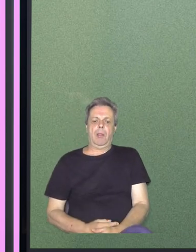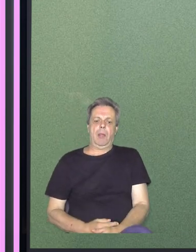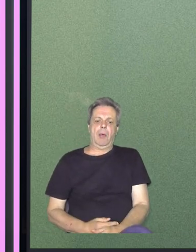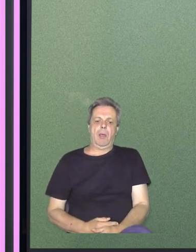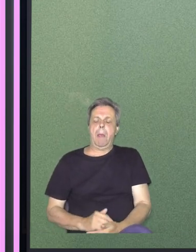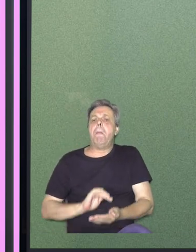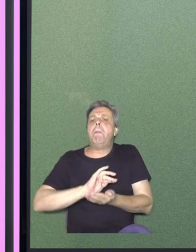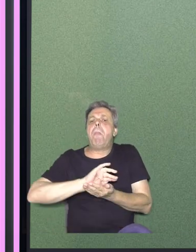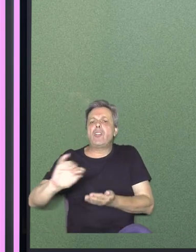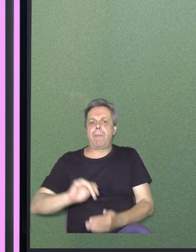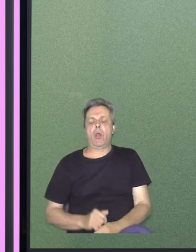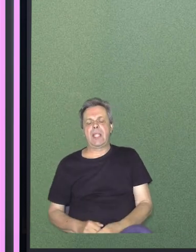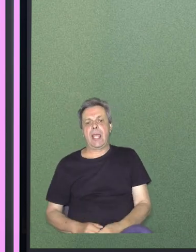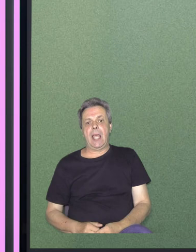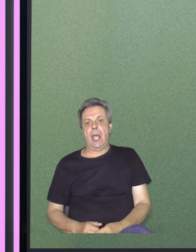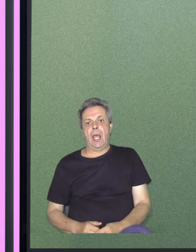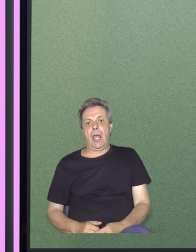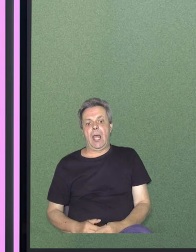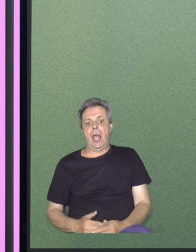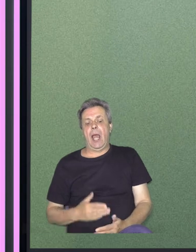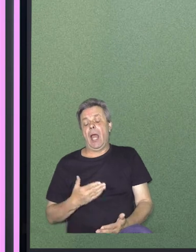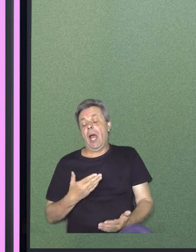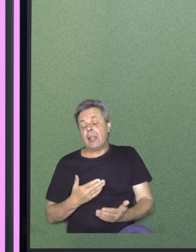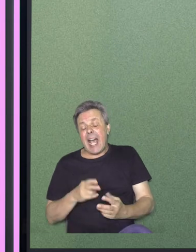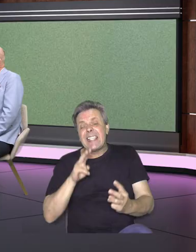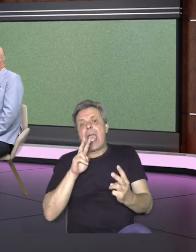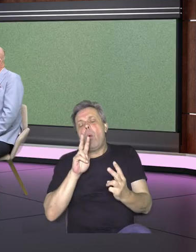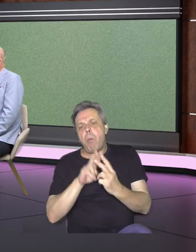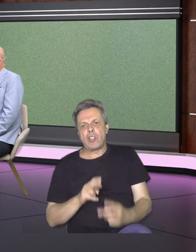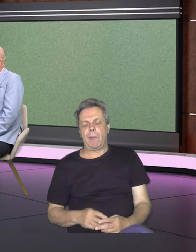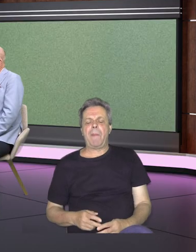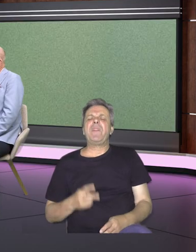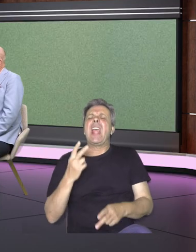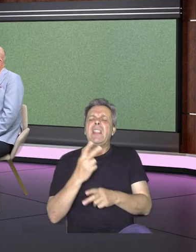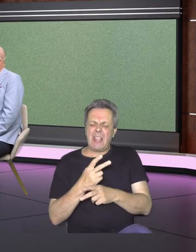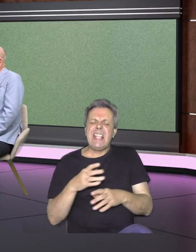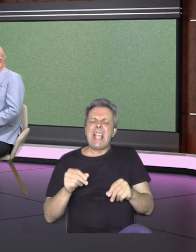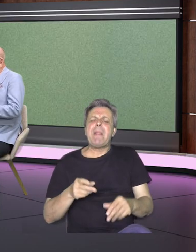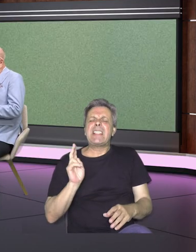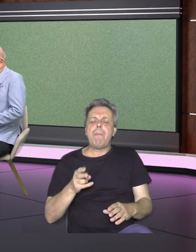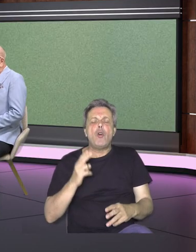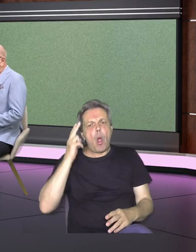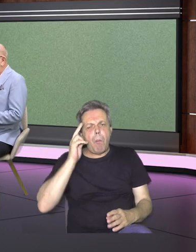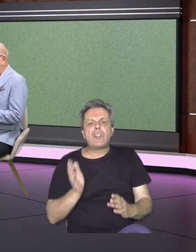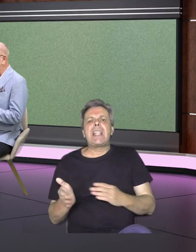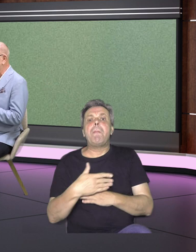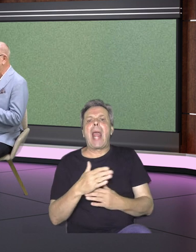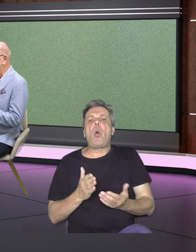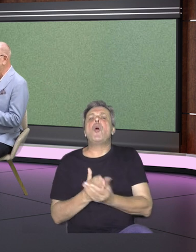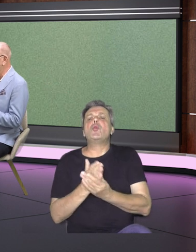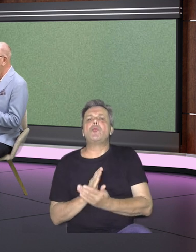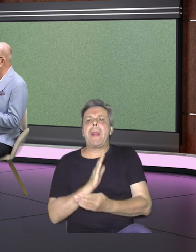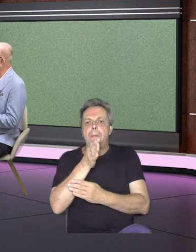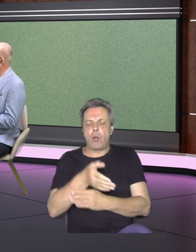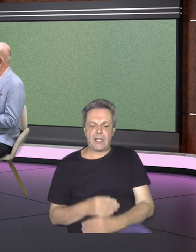njihove posebnosti, tako da se upozna, zemlja se dosta upozna upravo preko tih službenih